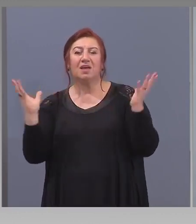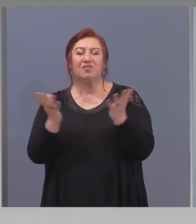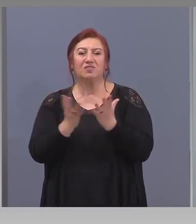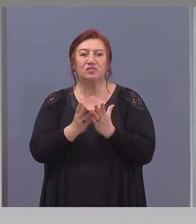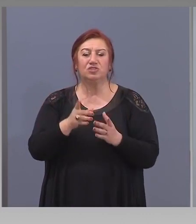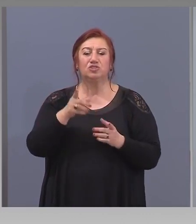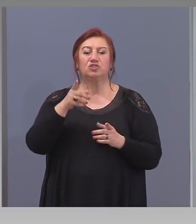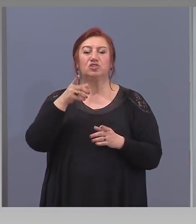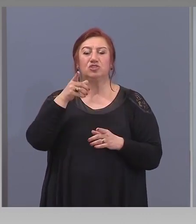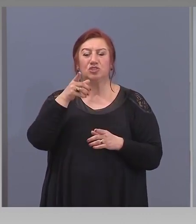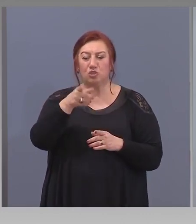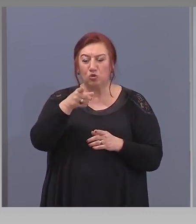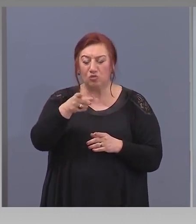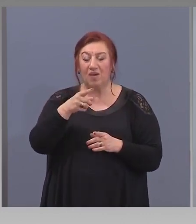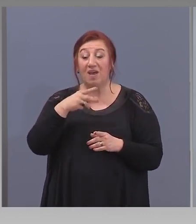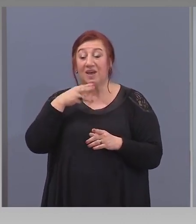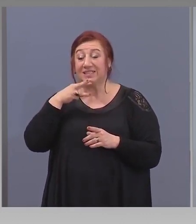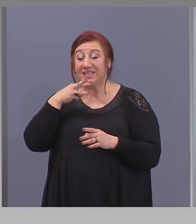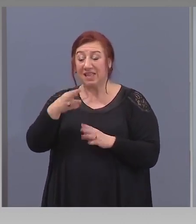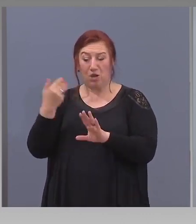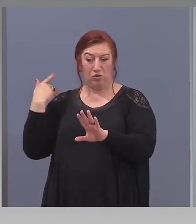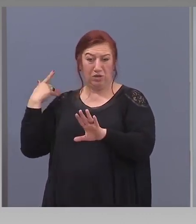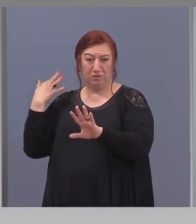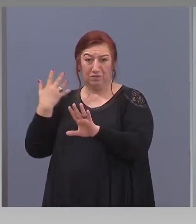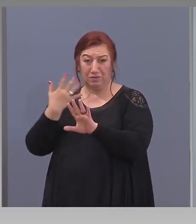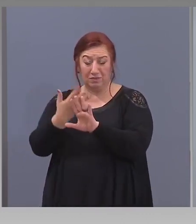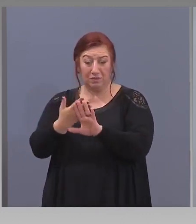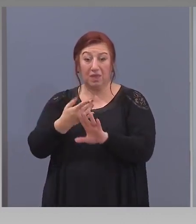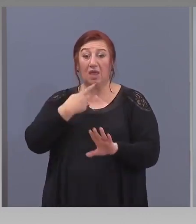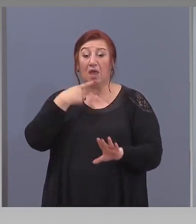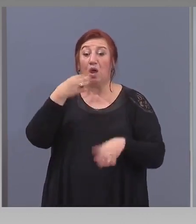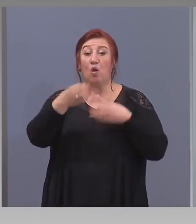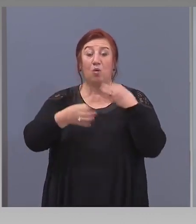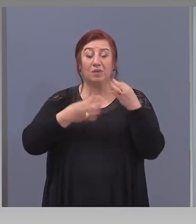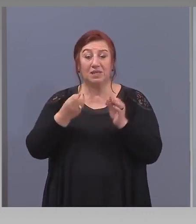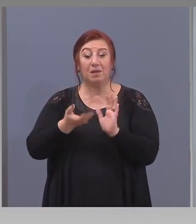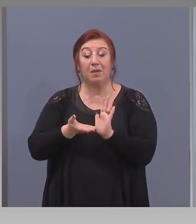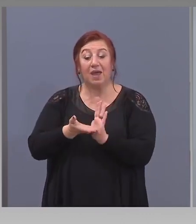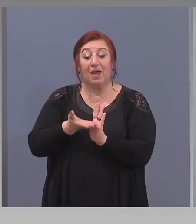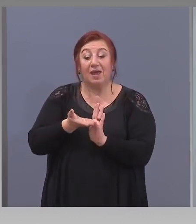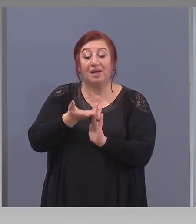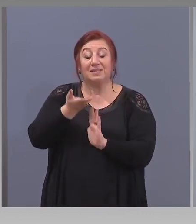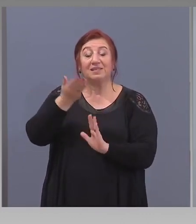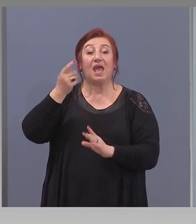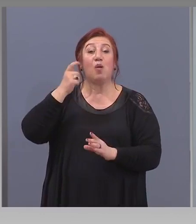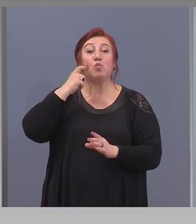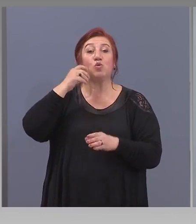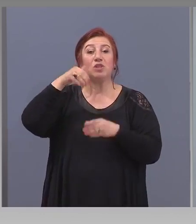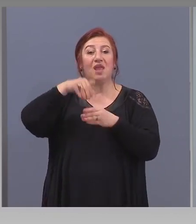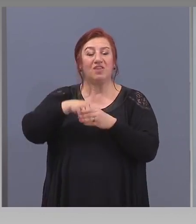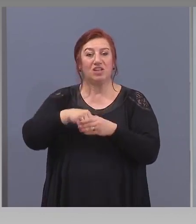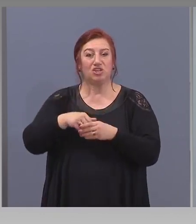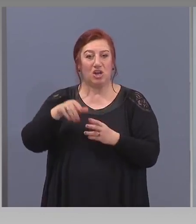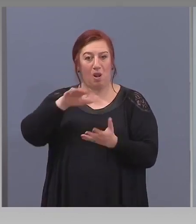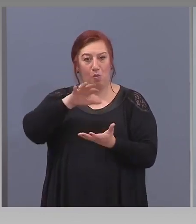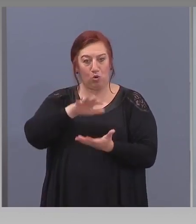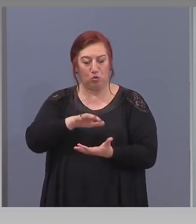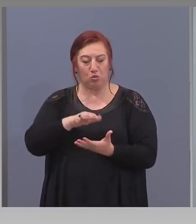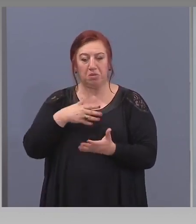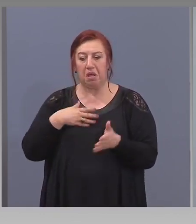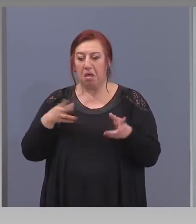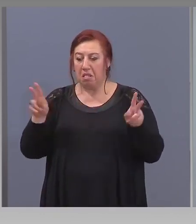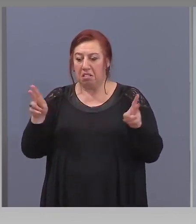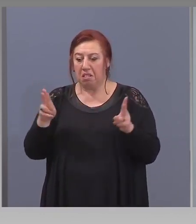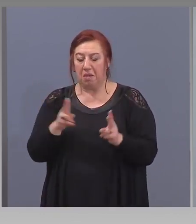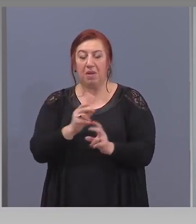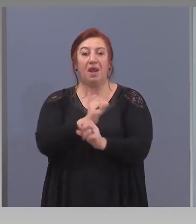тези 3 вече години сме казвали. Расте брутния вътрешен продукт, намалява безработицата, стабилен